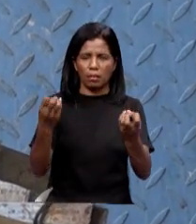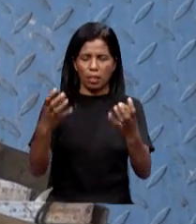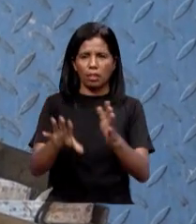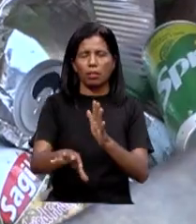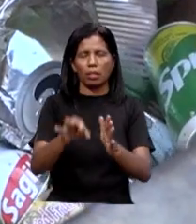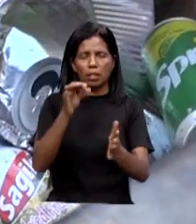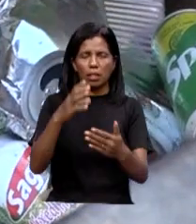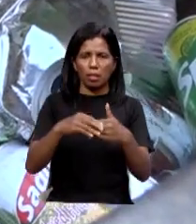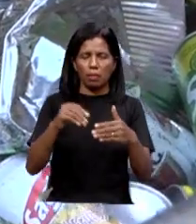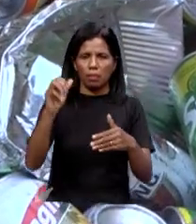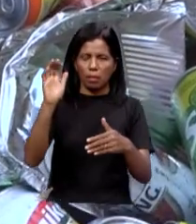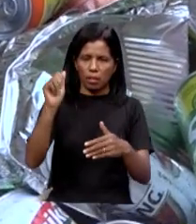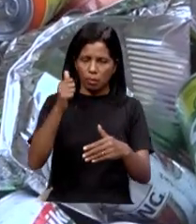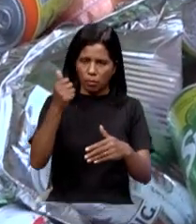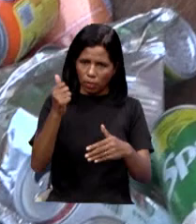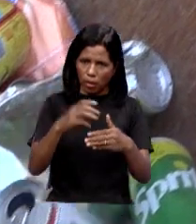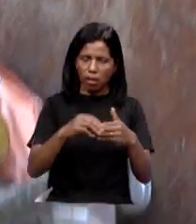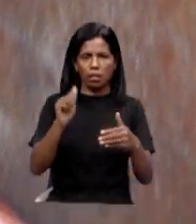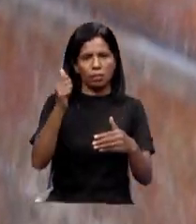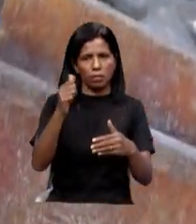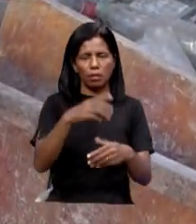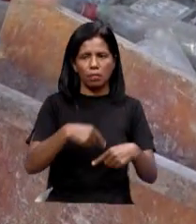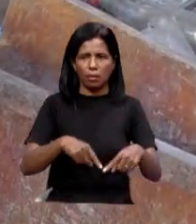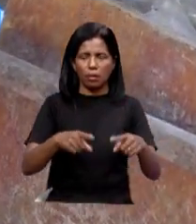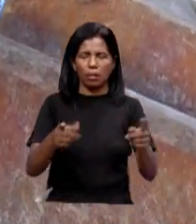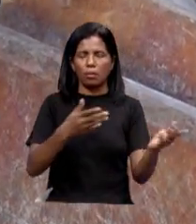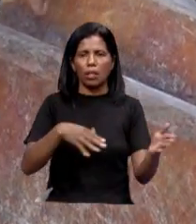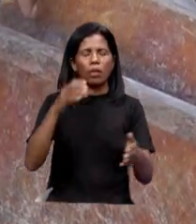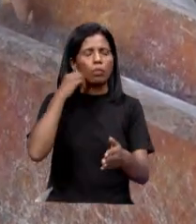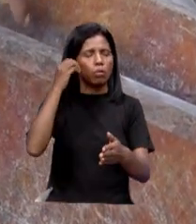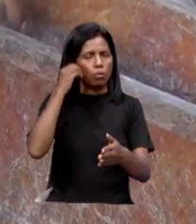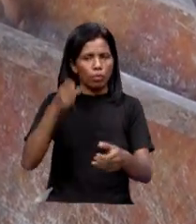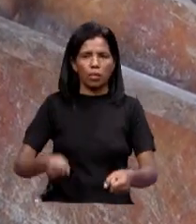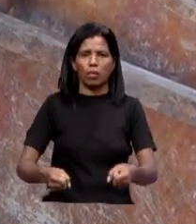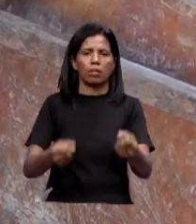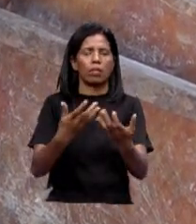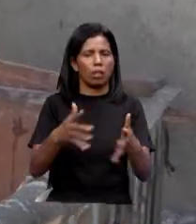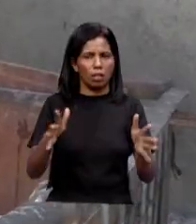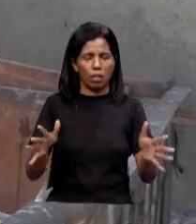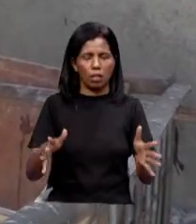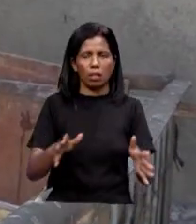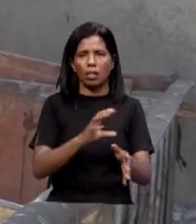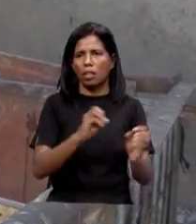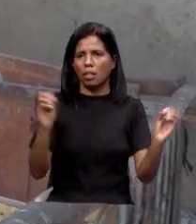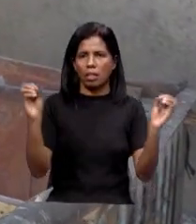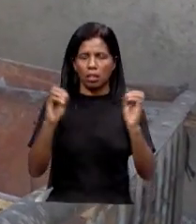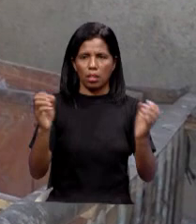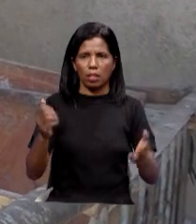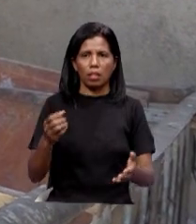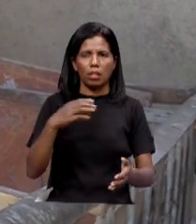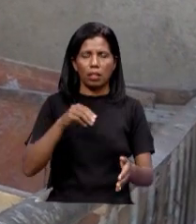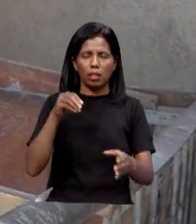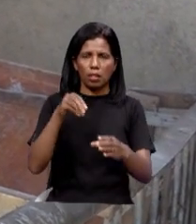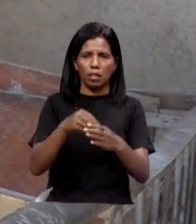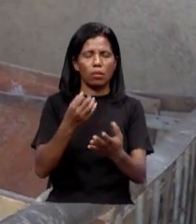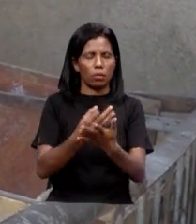dala rumah mos, amang ne tingki fila ho karosa mamuk, no laran taridu fila bo uma la iha buat rumang iha nye bolsu